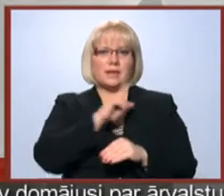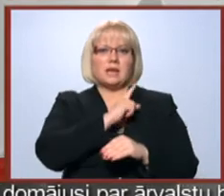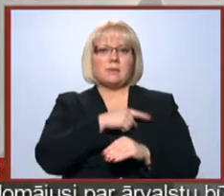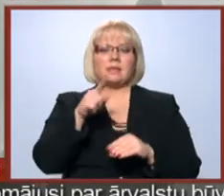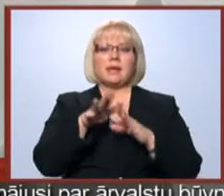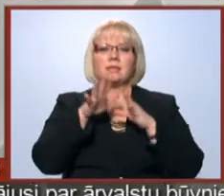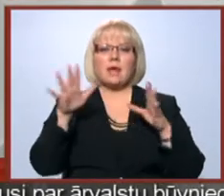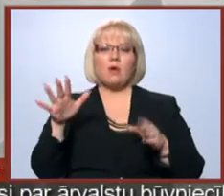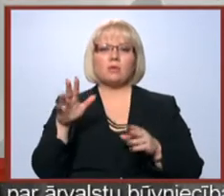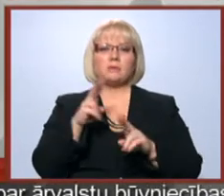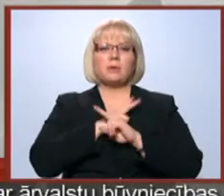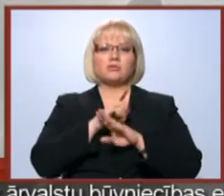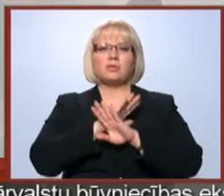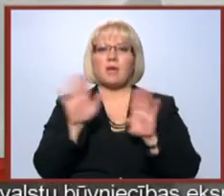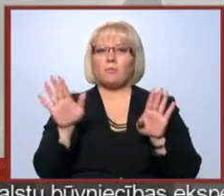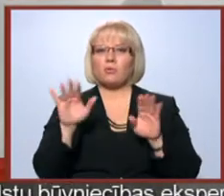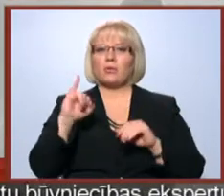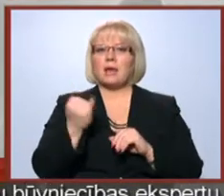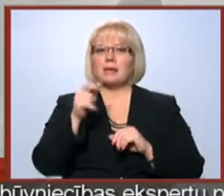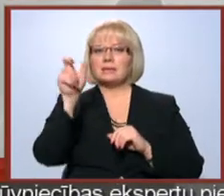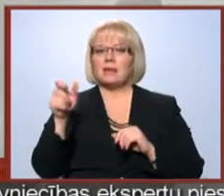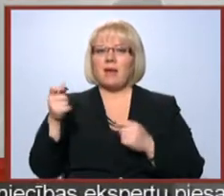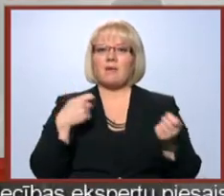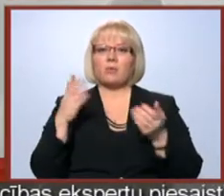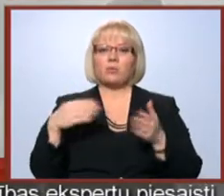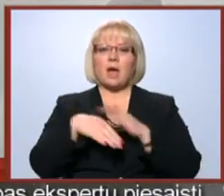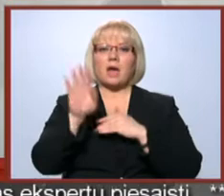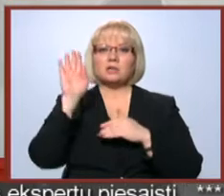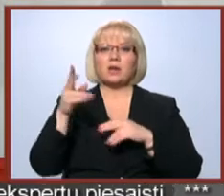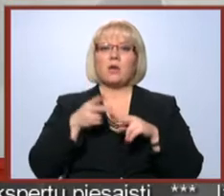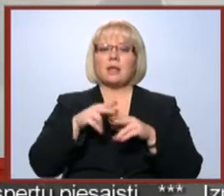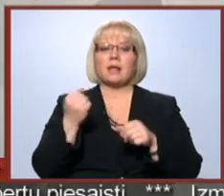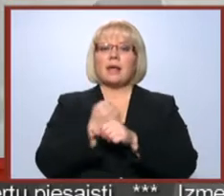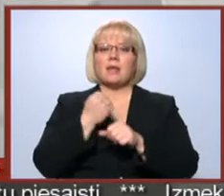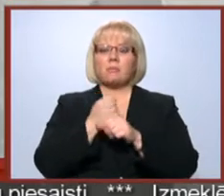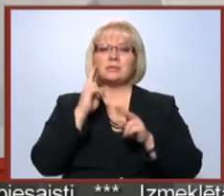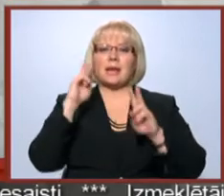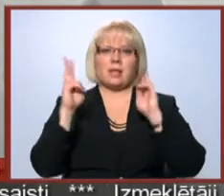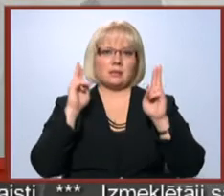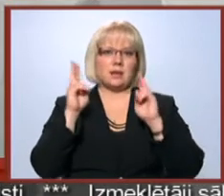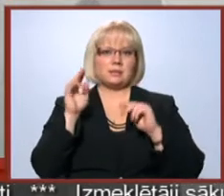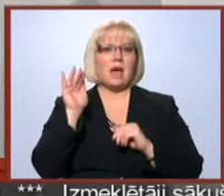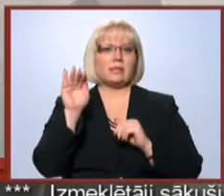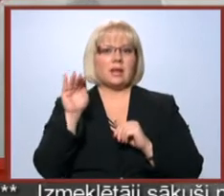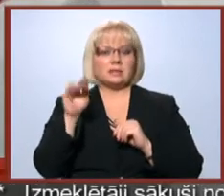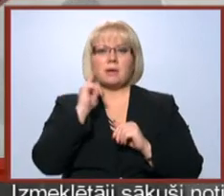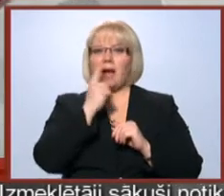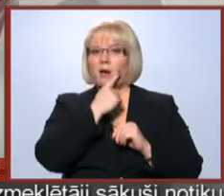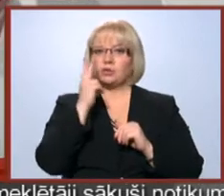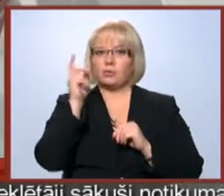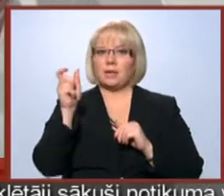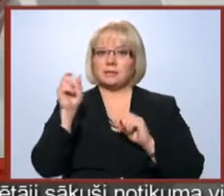Iespējams, tik daudzas dzīvības nebūtu izcisušas, ja cilvēki veikalu būtu pametuši jau tad, kad iedarbojusies signalizācija.